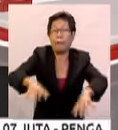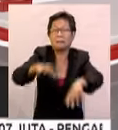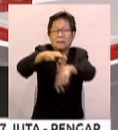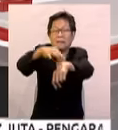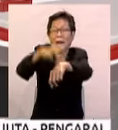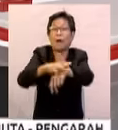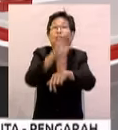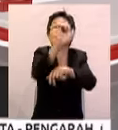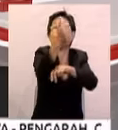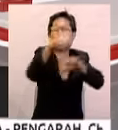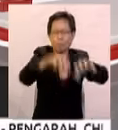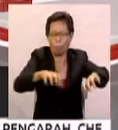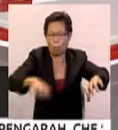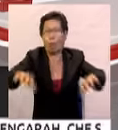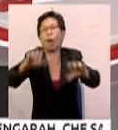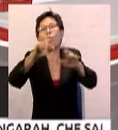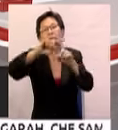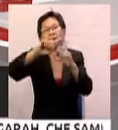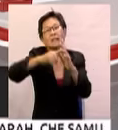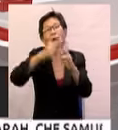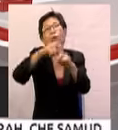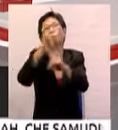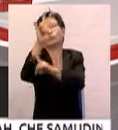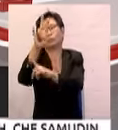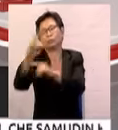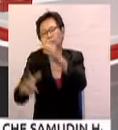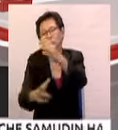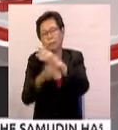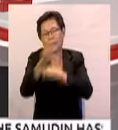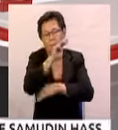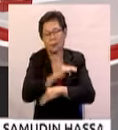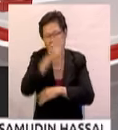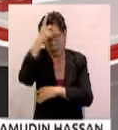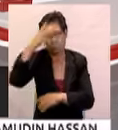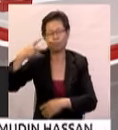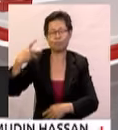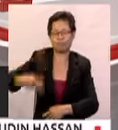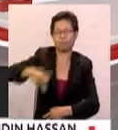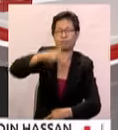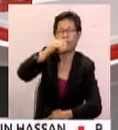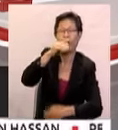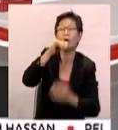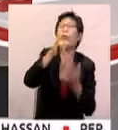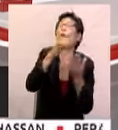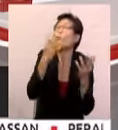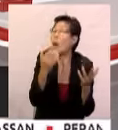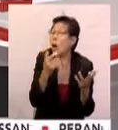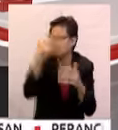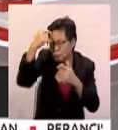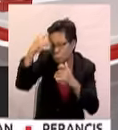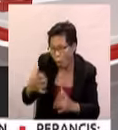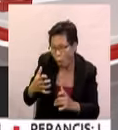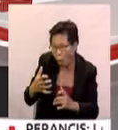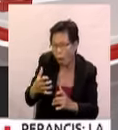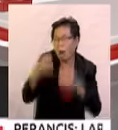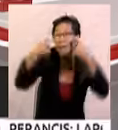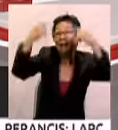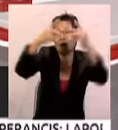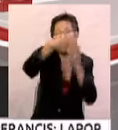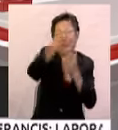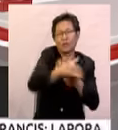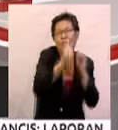lokaliti bermula Julai ini. Menurut Timbalan Perdana Menteri, Datuk Seri Dr. Wan Aziz Zawan Ismail, langkah itu diputuskan selepas kejayaan